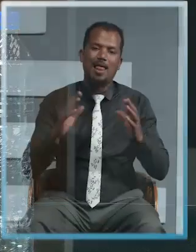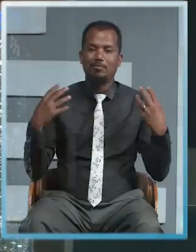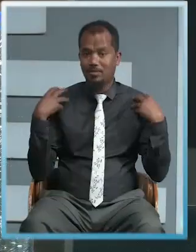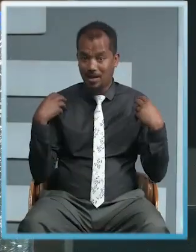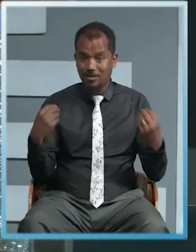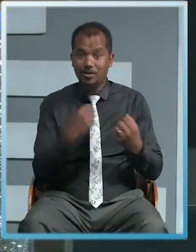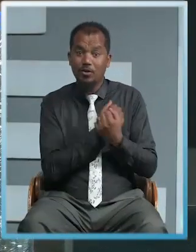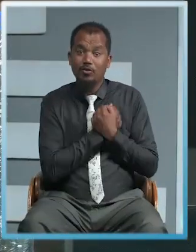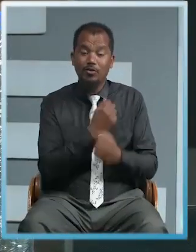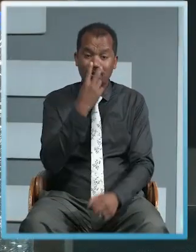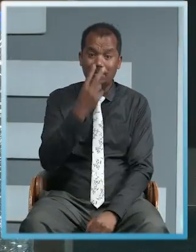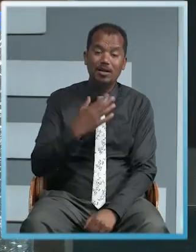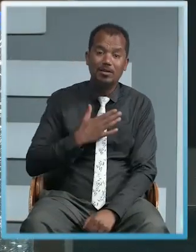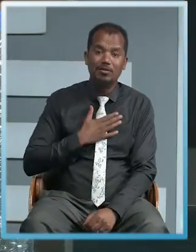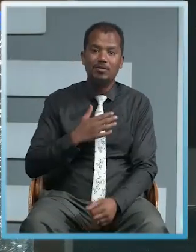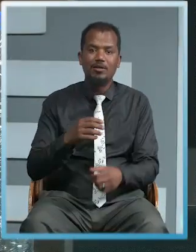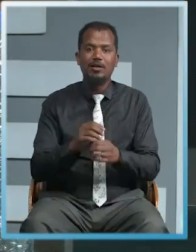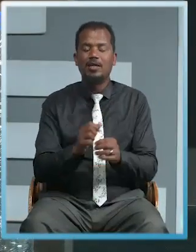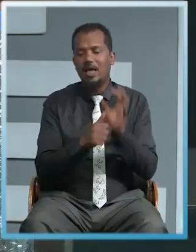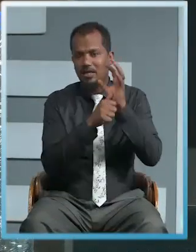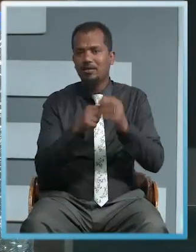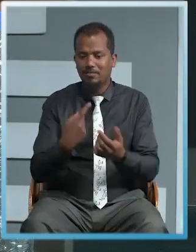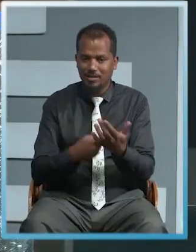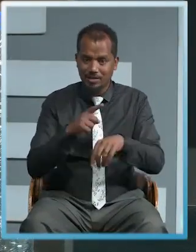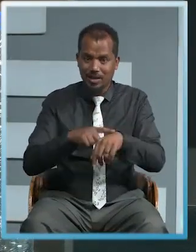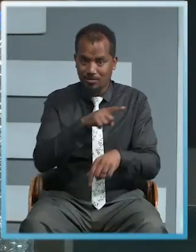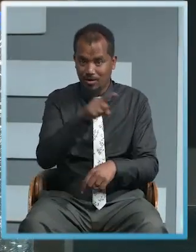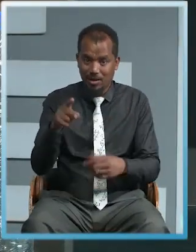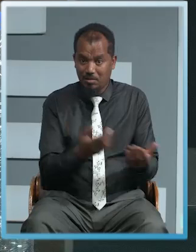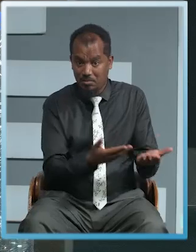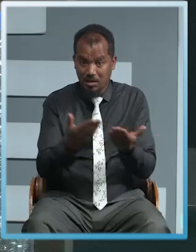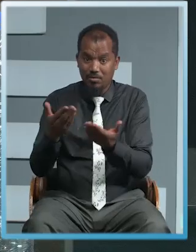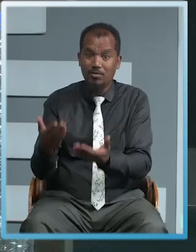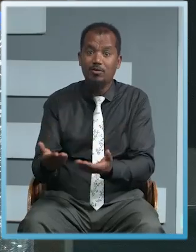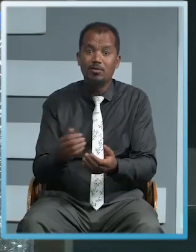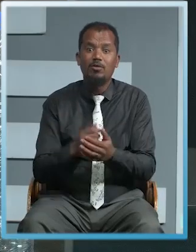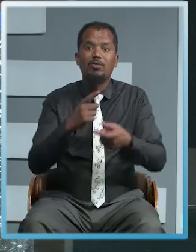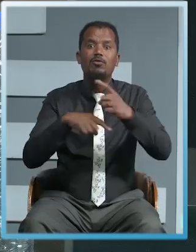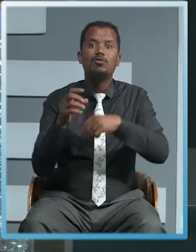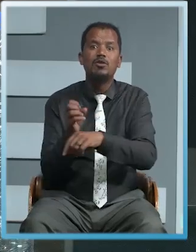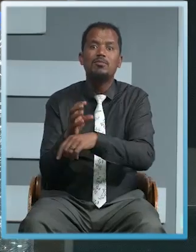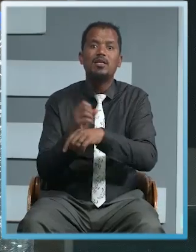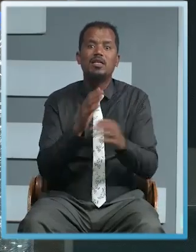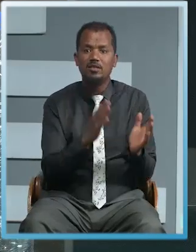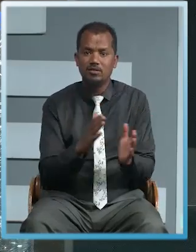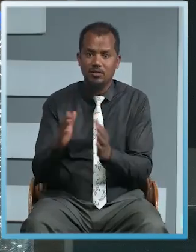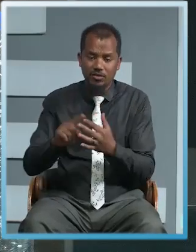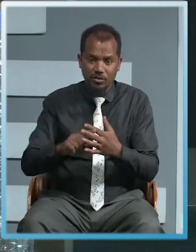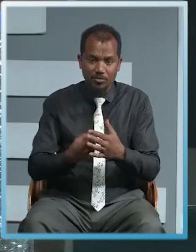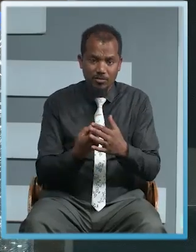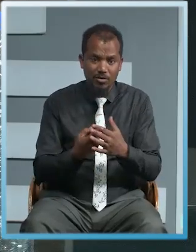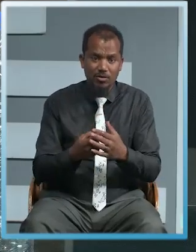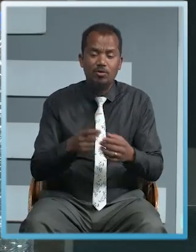ሰላም ጤና ይስጥልን የተወደዳችሁ ተመልካቾቻችን፣ ከኢሳት ስቱዲዮ ዘወትር በዚህ ሰዓት ወደ እናንተ የሚቀርብላችሁ የኑን ምክር ዝግጅታችን